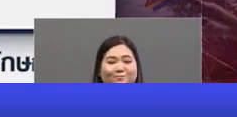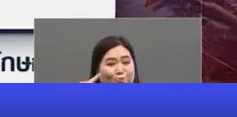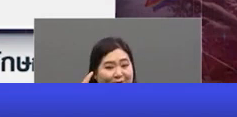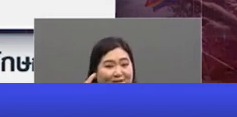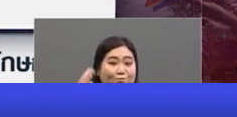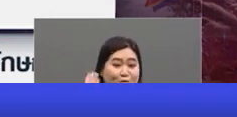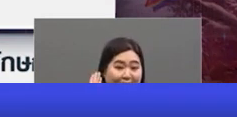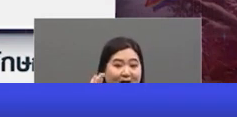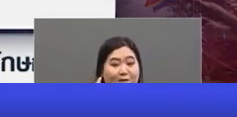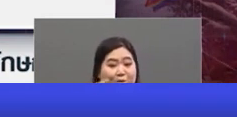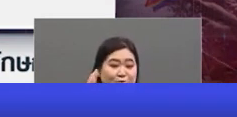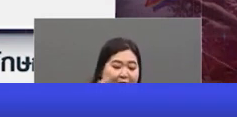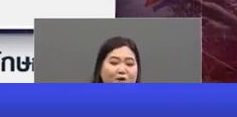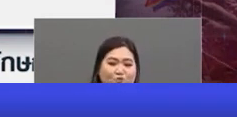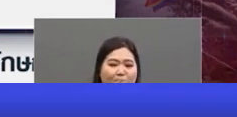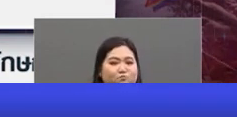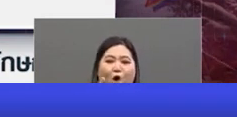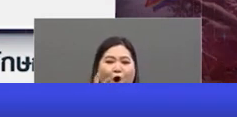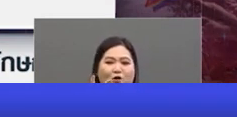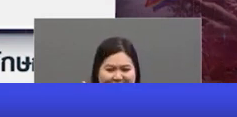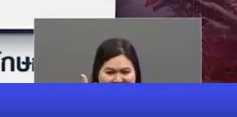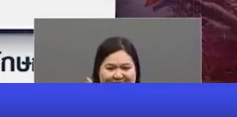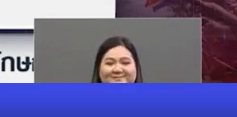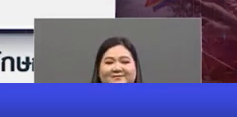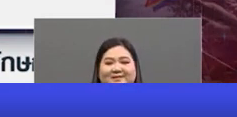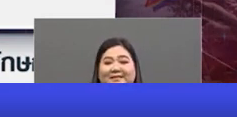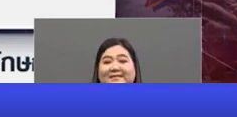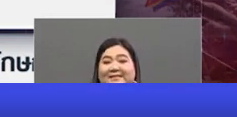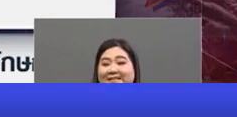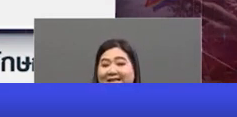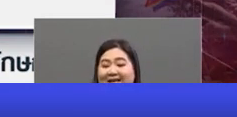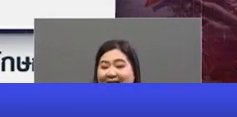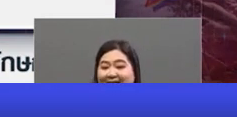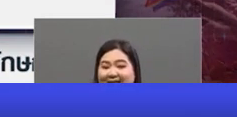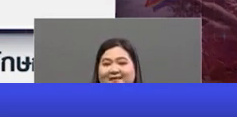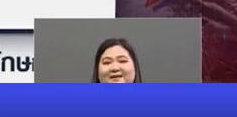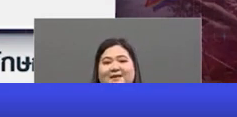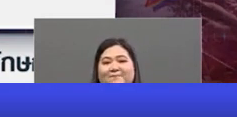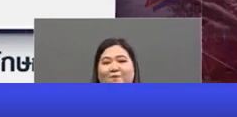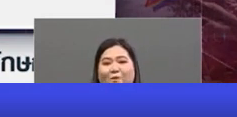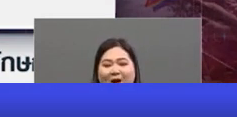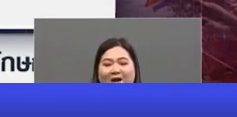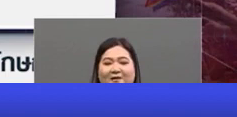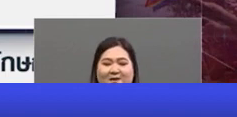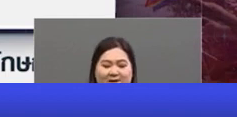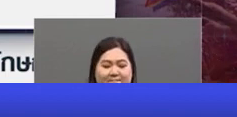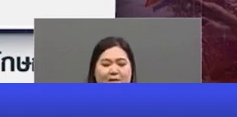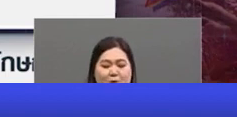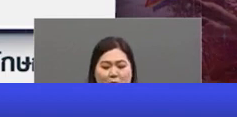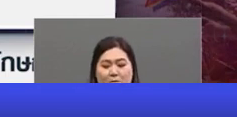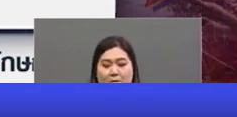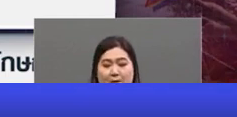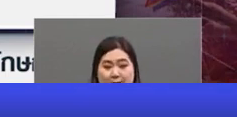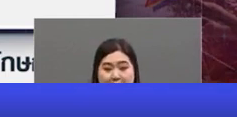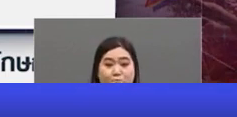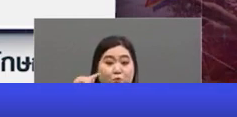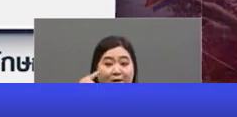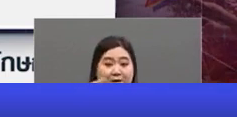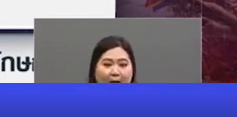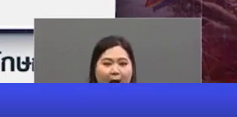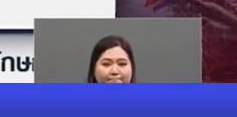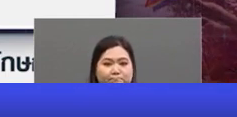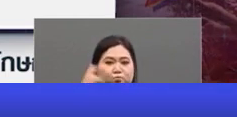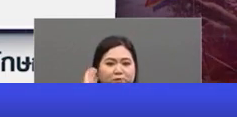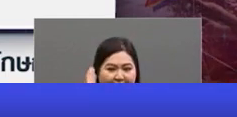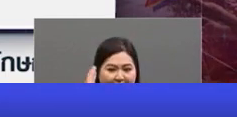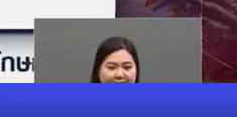ดำคชาภานะคะคุณแตงอเตอร์ยำกฤตติกุลกฤตกุลชุมแก้วแล้วก็ป้าตือที่รู้จัก